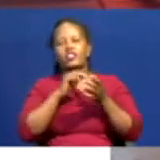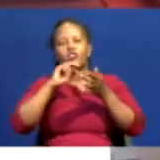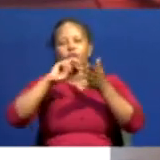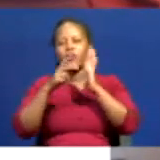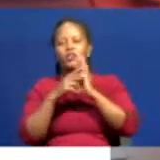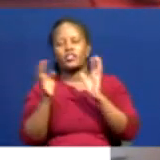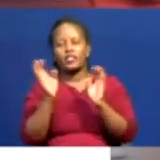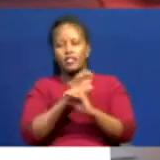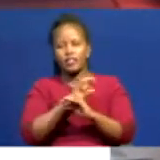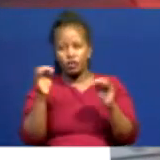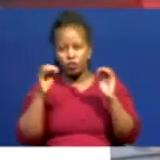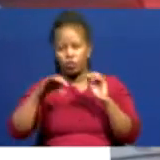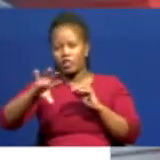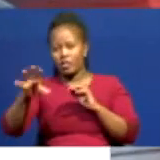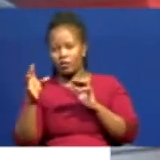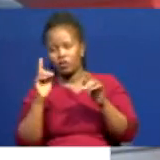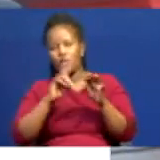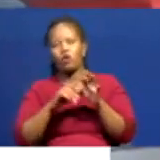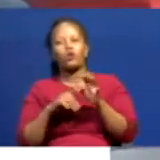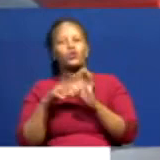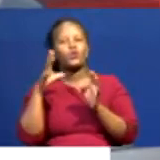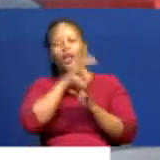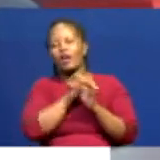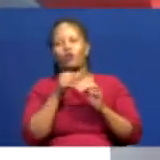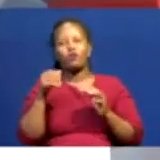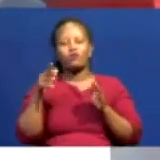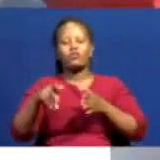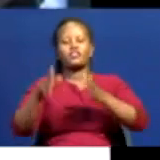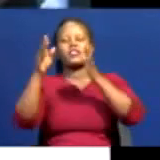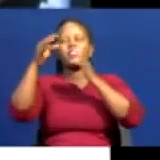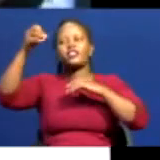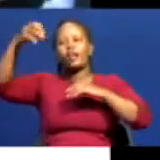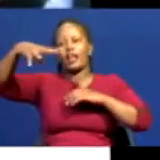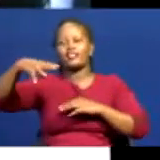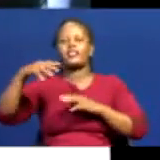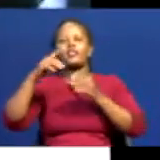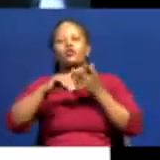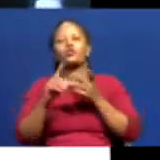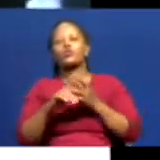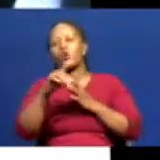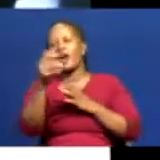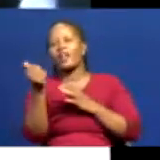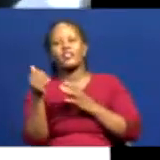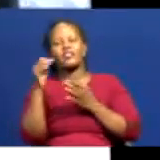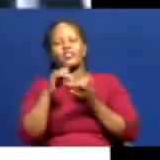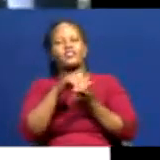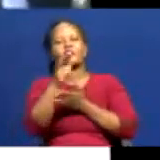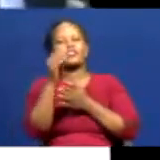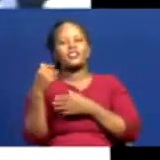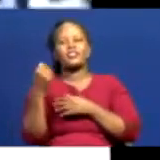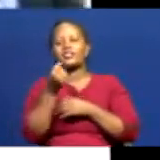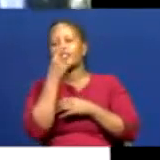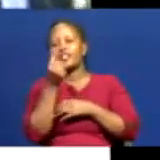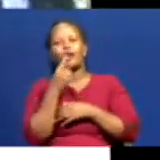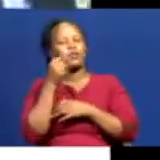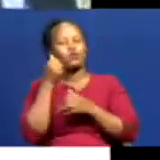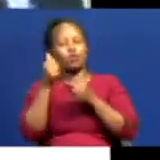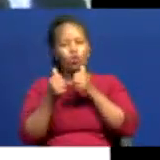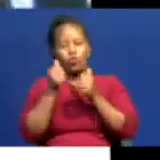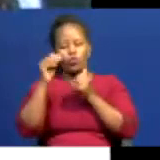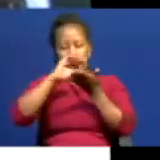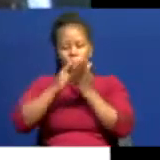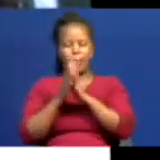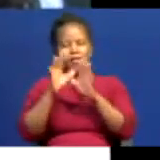kaunti hiyo na ukosefu wa taa za barabarani. Tuhuma nyingine ni pamoja na kusambaza dawa ambazo hazikuwa zimepakiwa